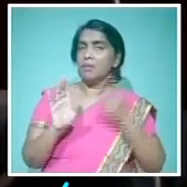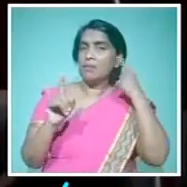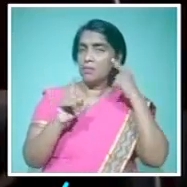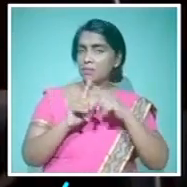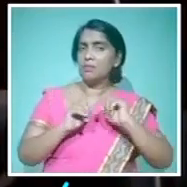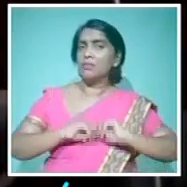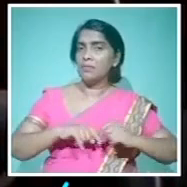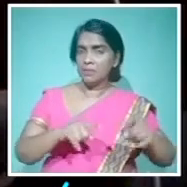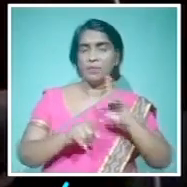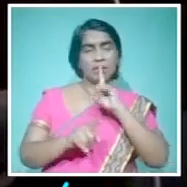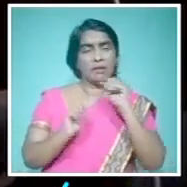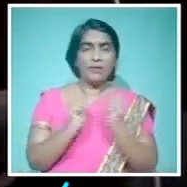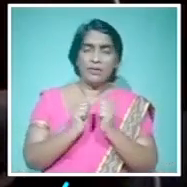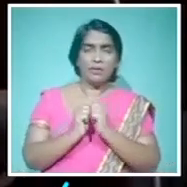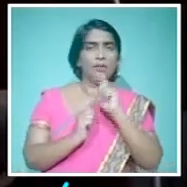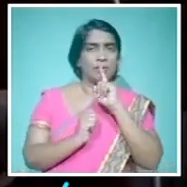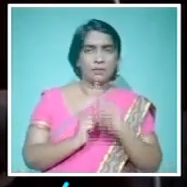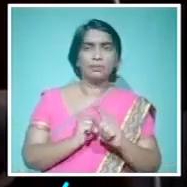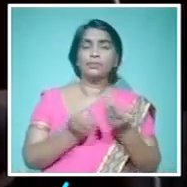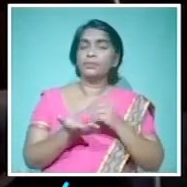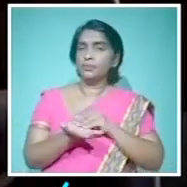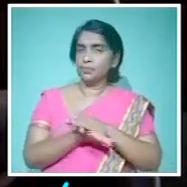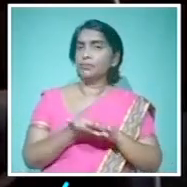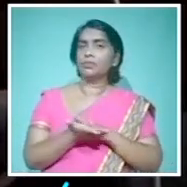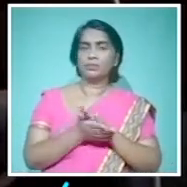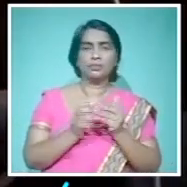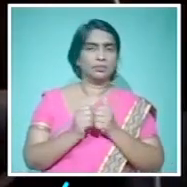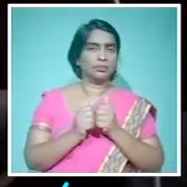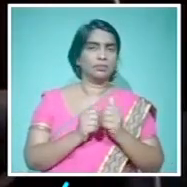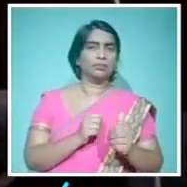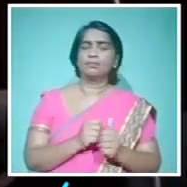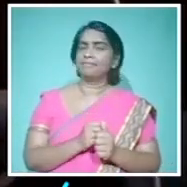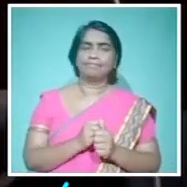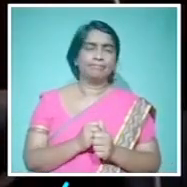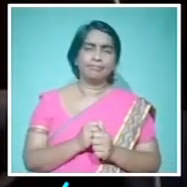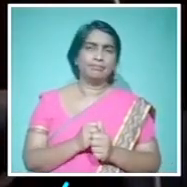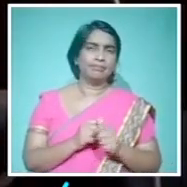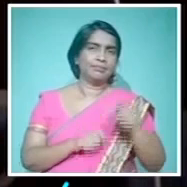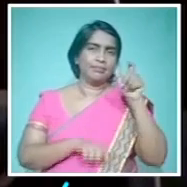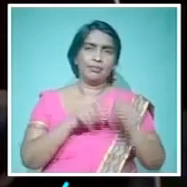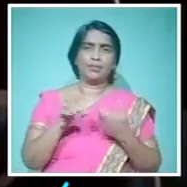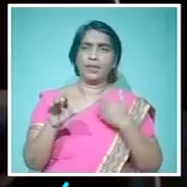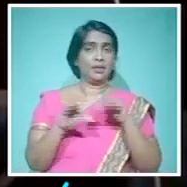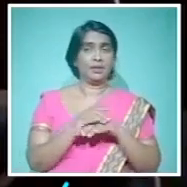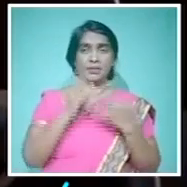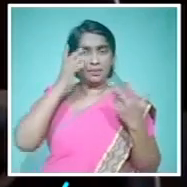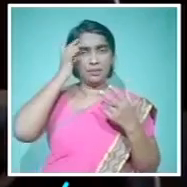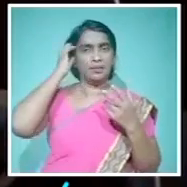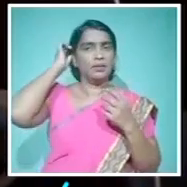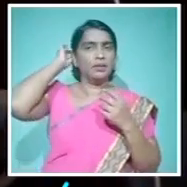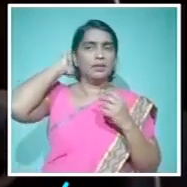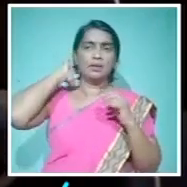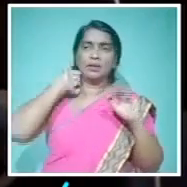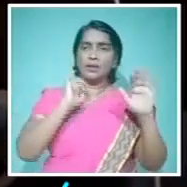क्रिया मार्ग अक्यूवा प्रति संस्करणवादी क्रिया मार्ग कौरवा संबंध ने